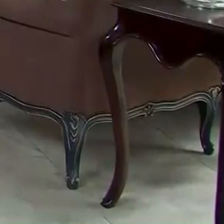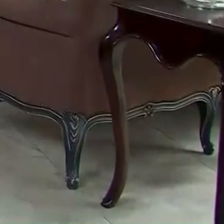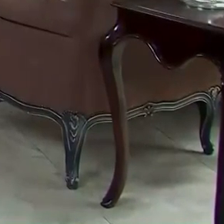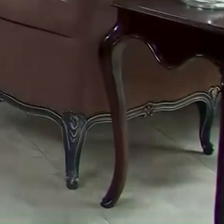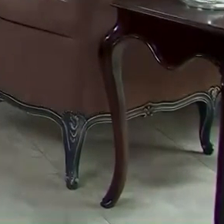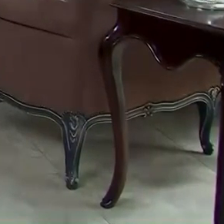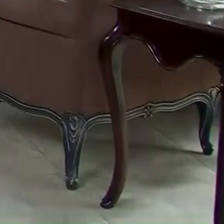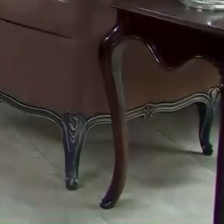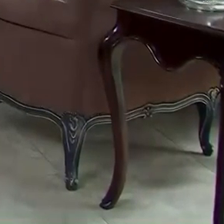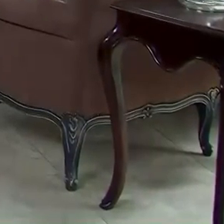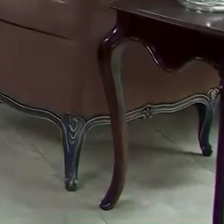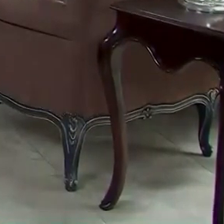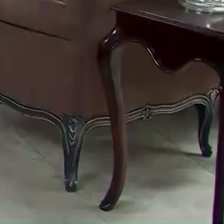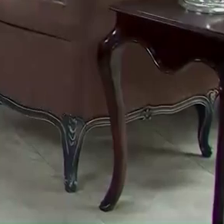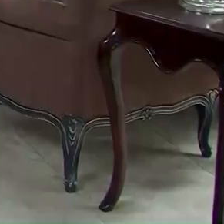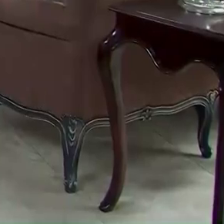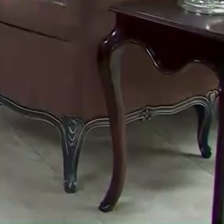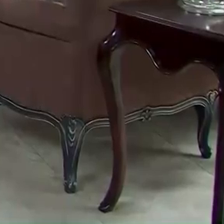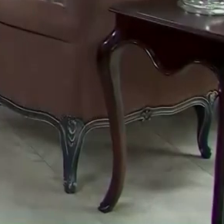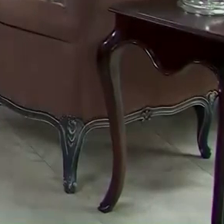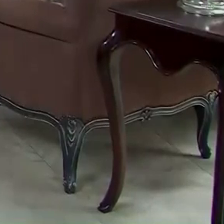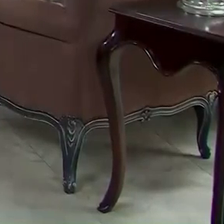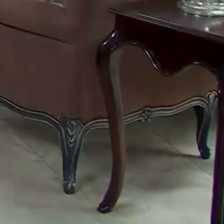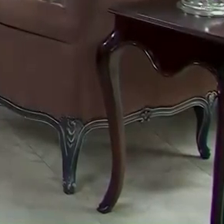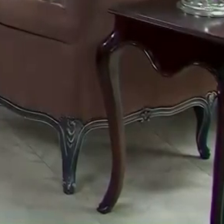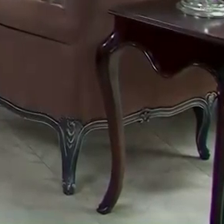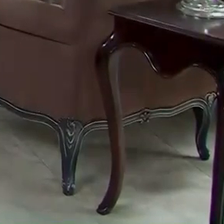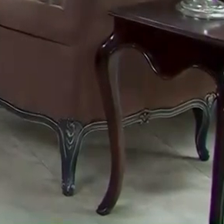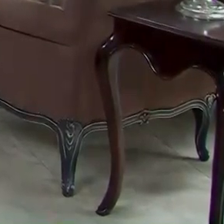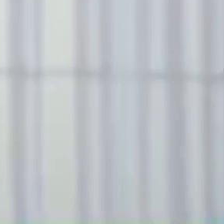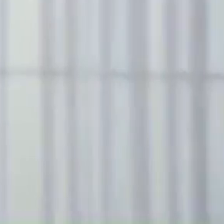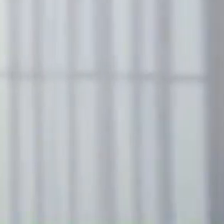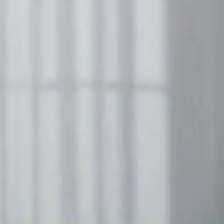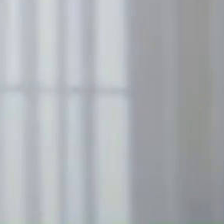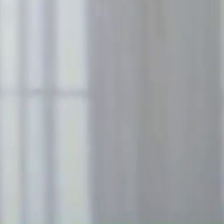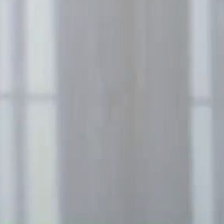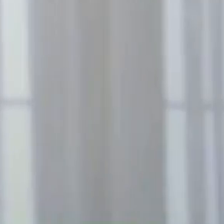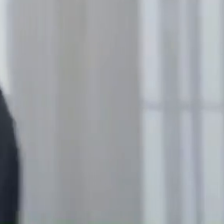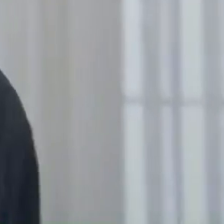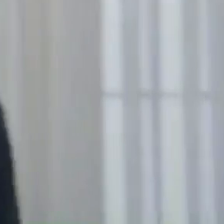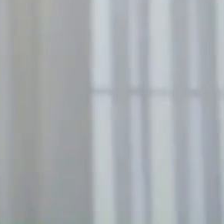tam önünde durdu. Önce dönüp Serpil'e, ardından Meryem'le Rüyam'a baktı.